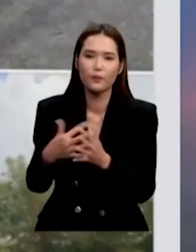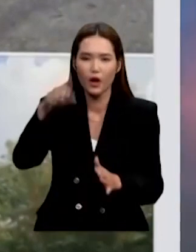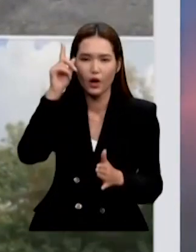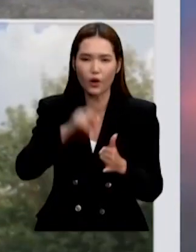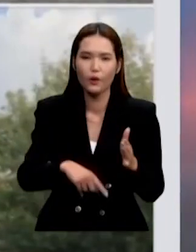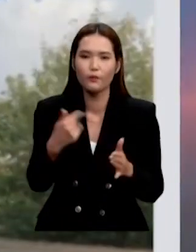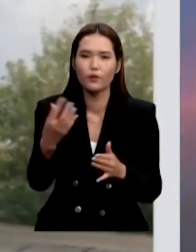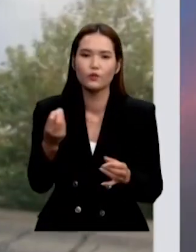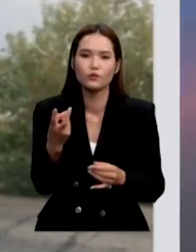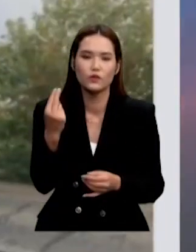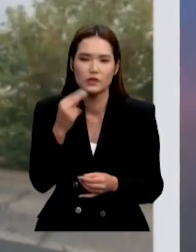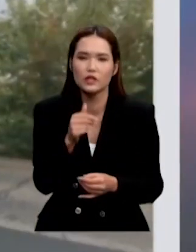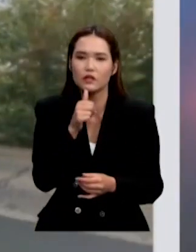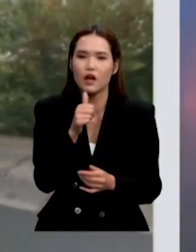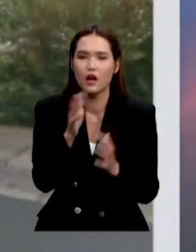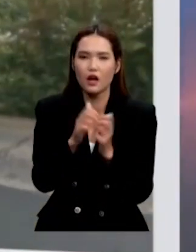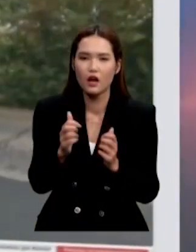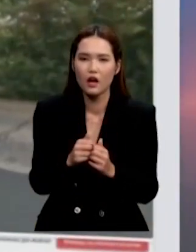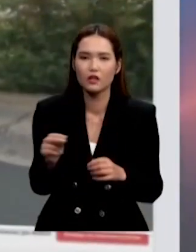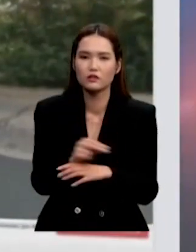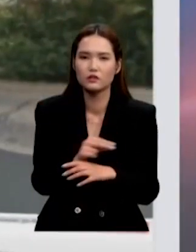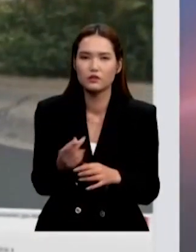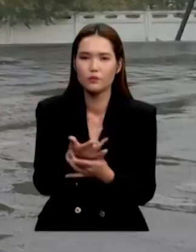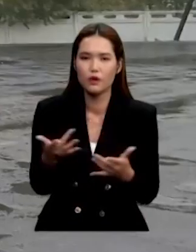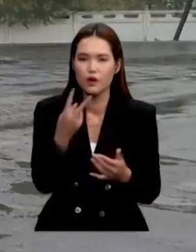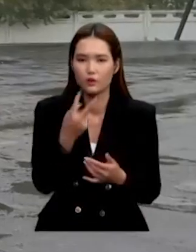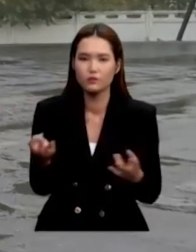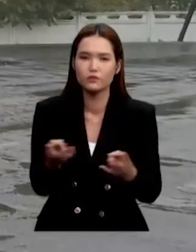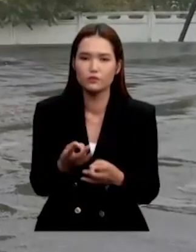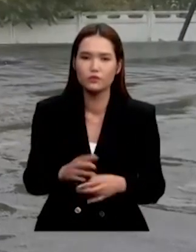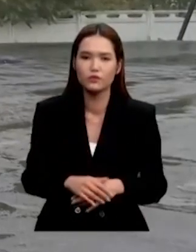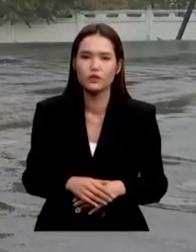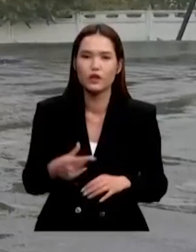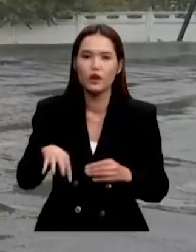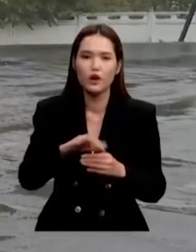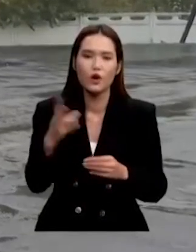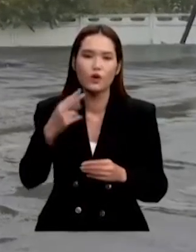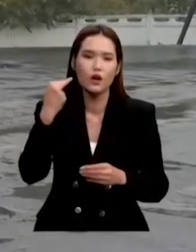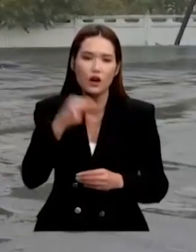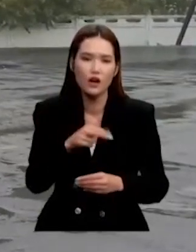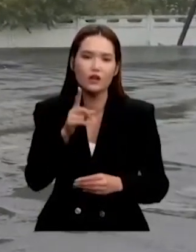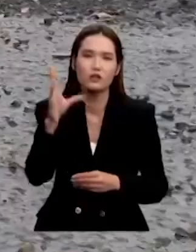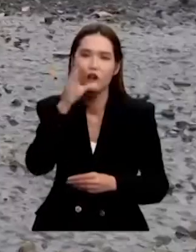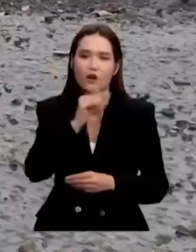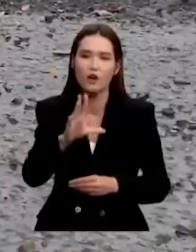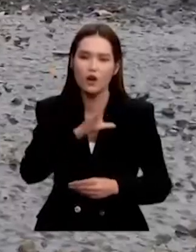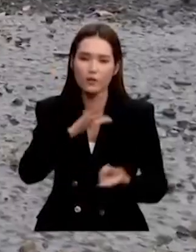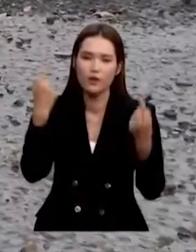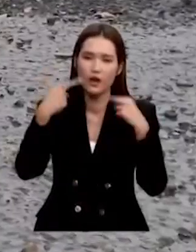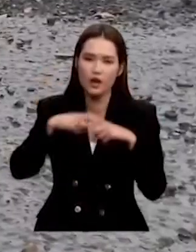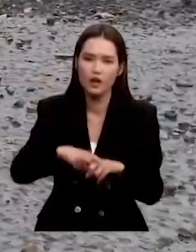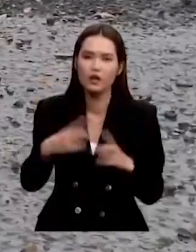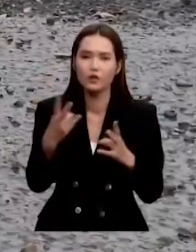не важно, каким способом была отремонтирована трасса. Главное, быстро и качественно. На вопрос, кто получит деньги и можно